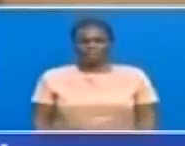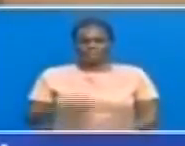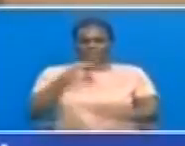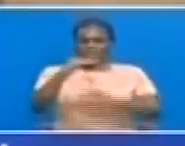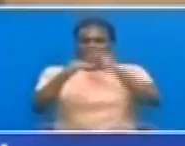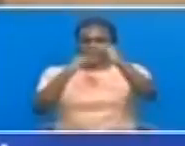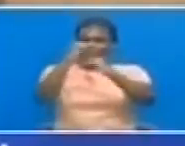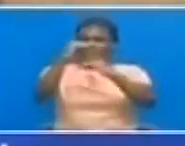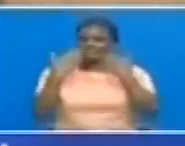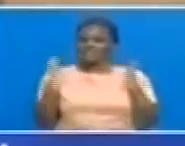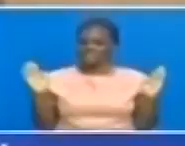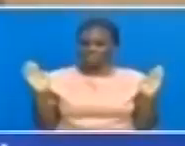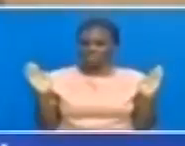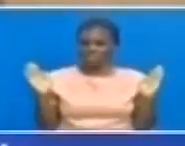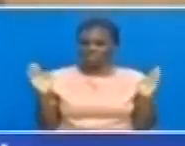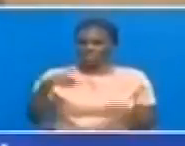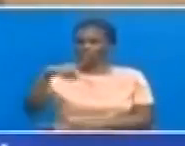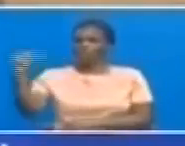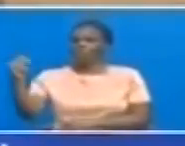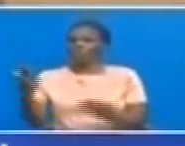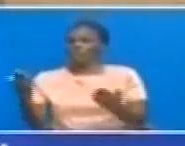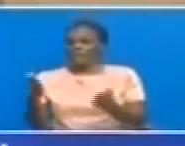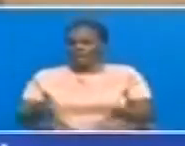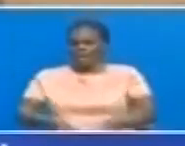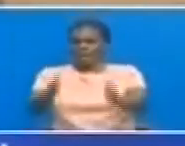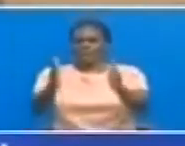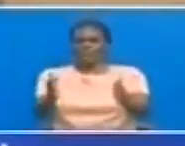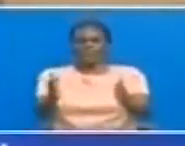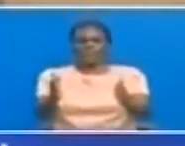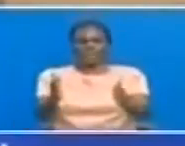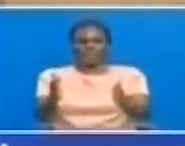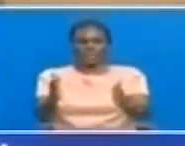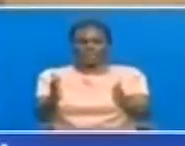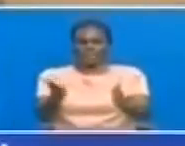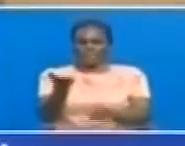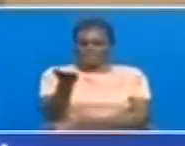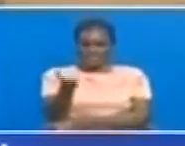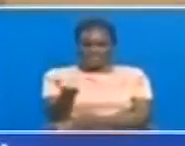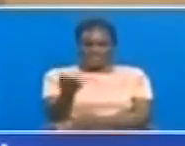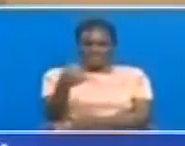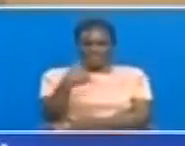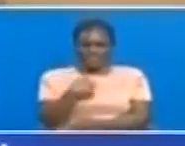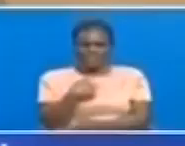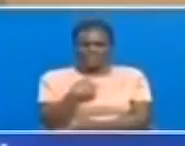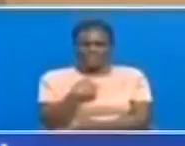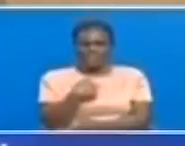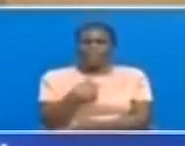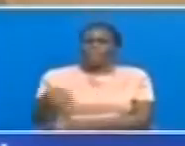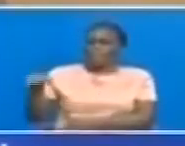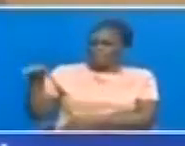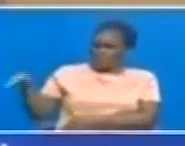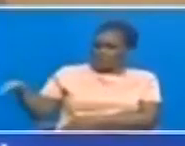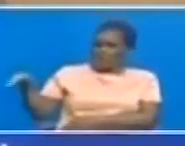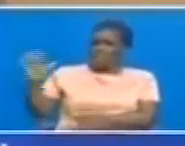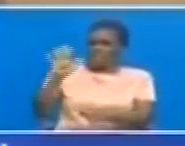akishanipeleka stairs, tunaenda pale barabarani. And there I also have to strain you in the morning.